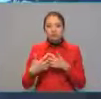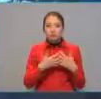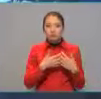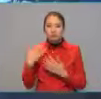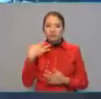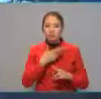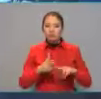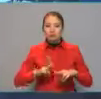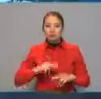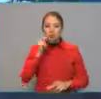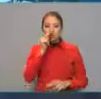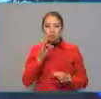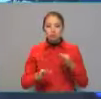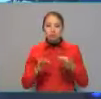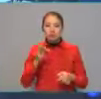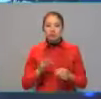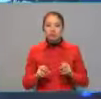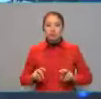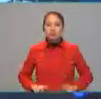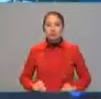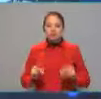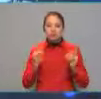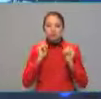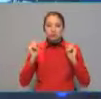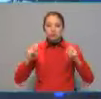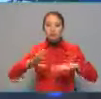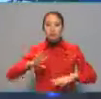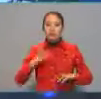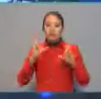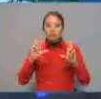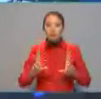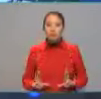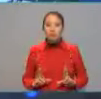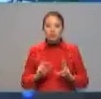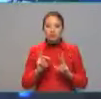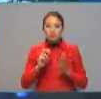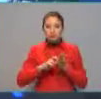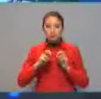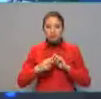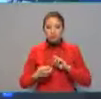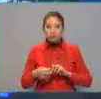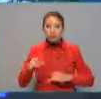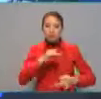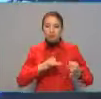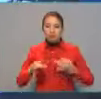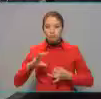мәселелерді алға тартқан шымкенттік судьялар арнайы жиын өткізді. Қоғамдық мәселелер қоғамдық ұйым өкілдерімен